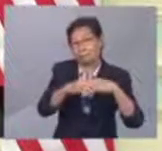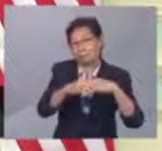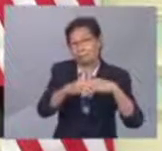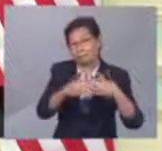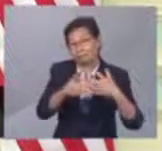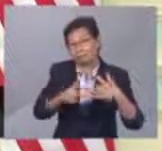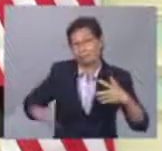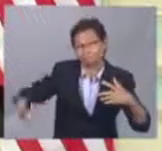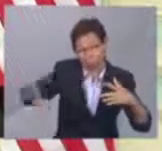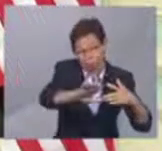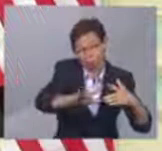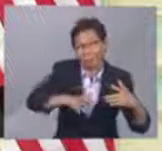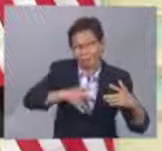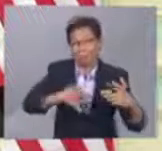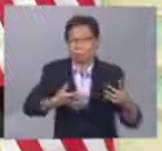Saya harap